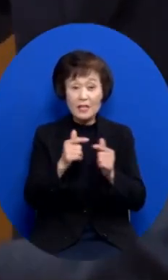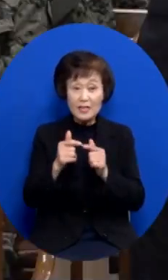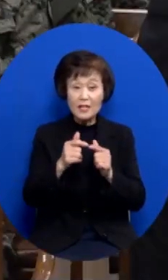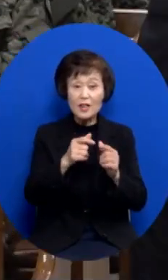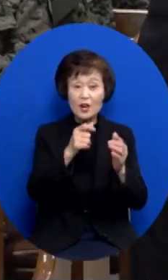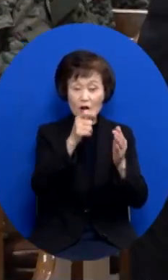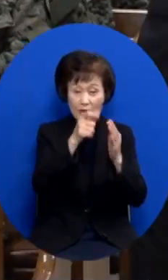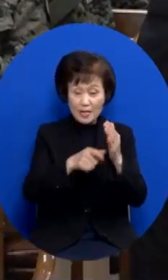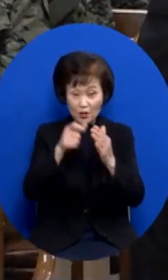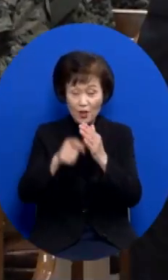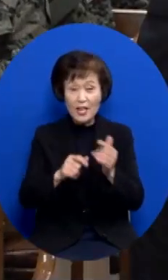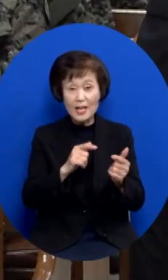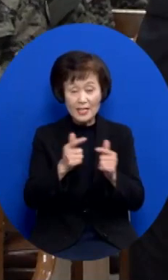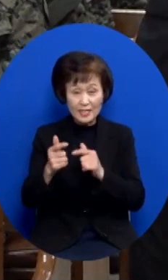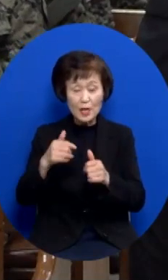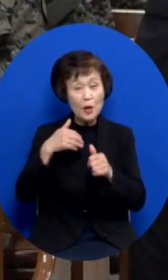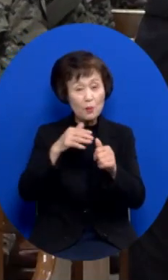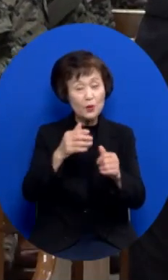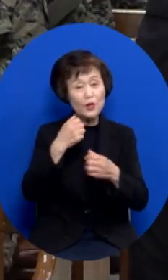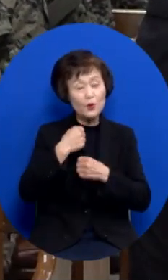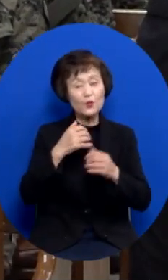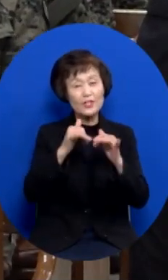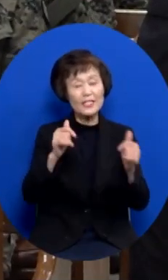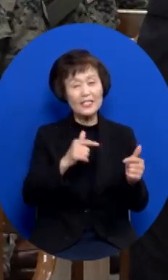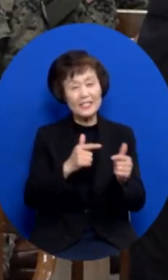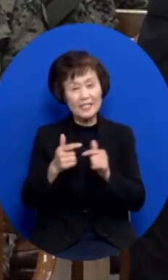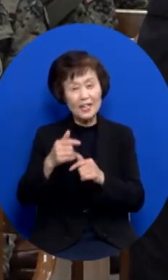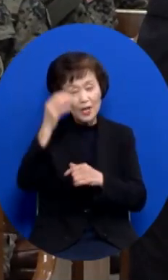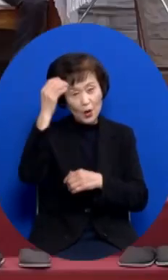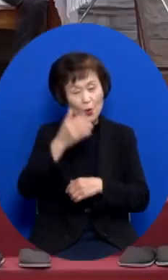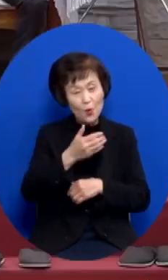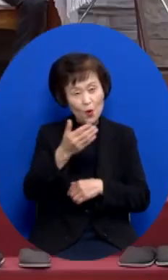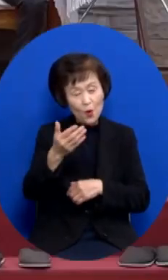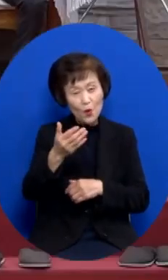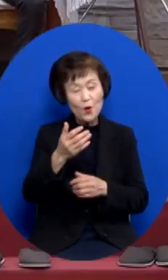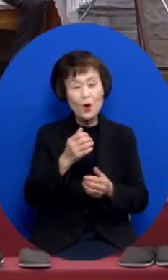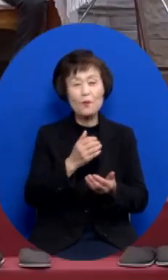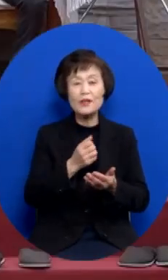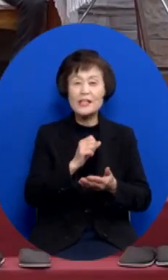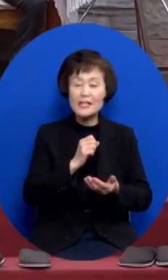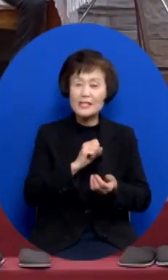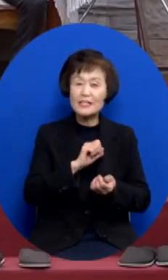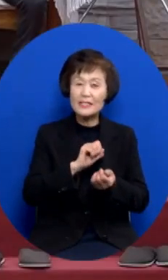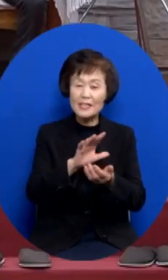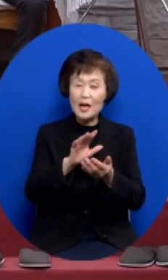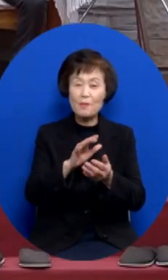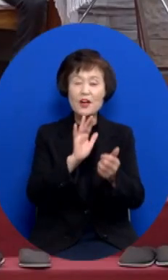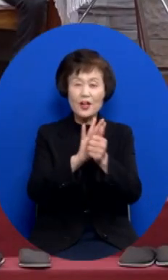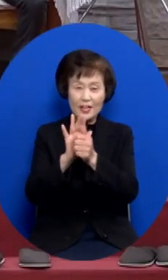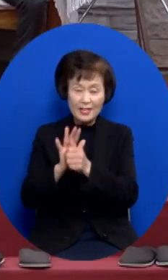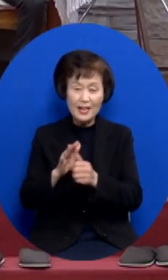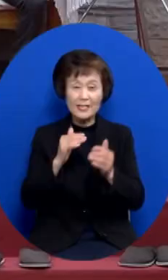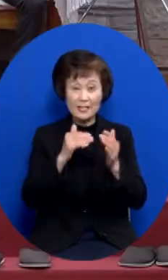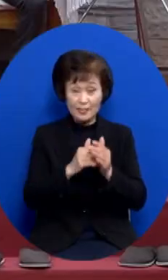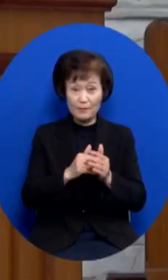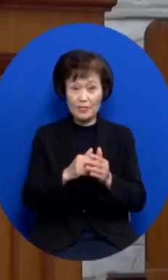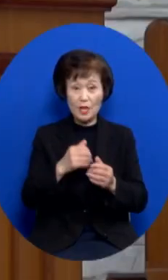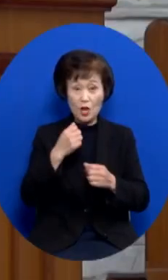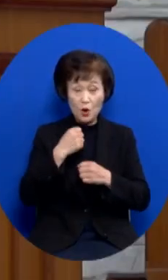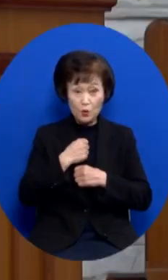등은 파병 장병들에게 후원금을 전달하고 격려했습니다. 주인탁 단장은